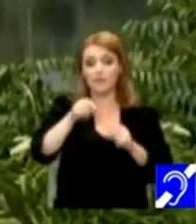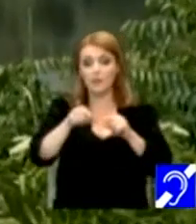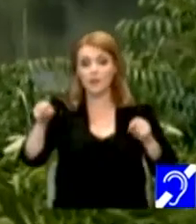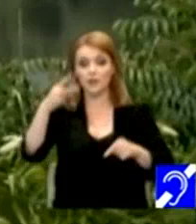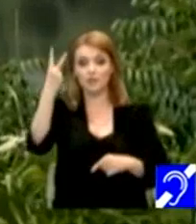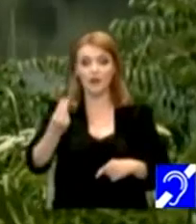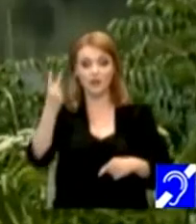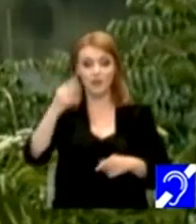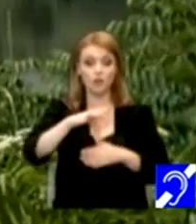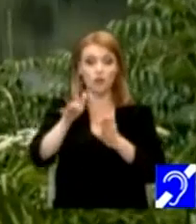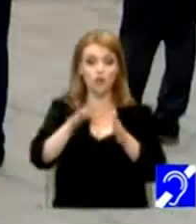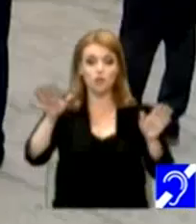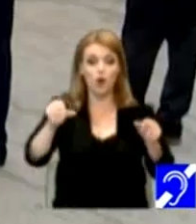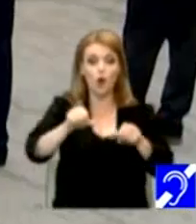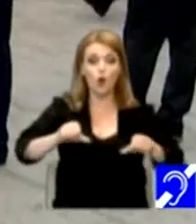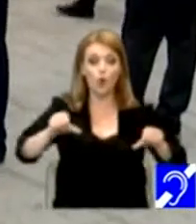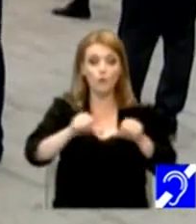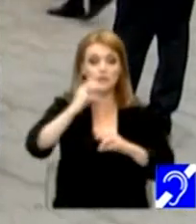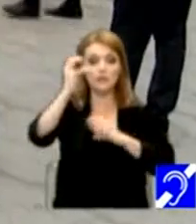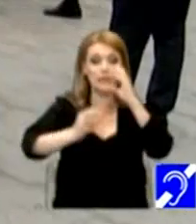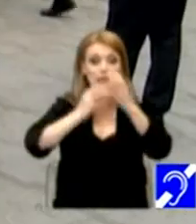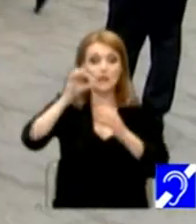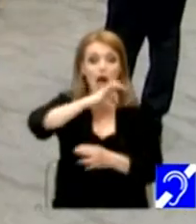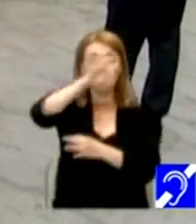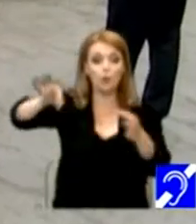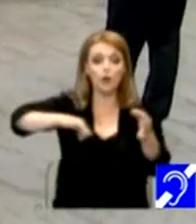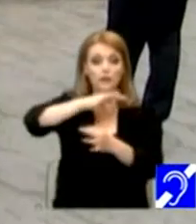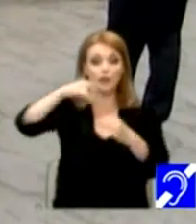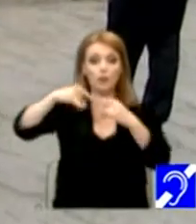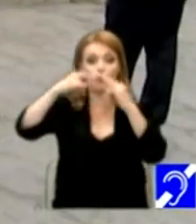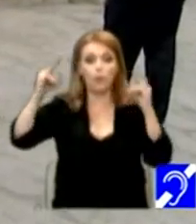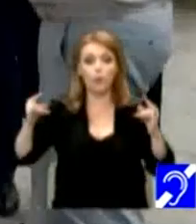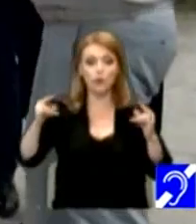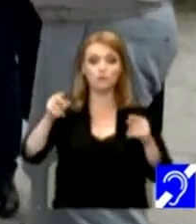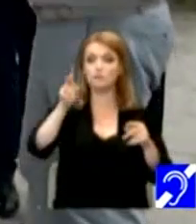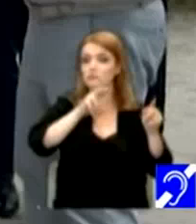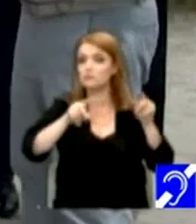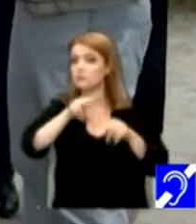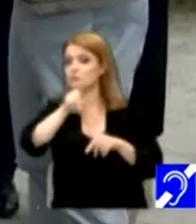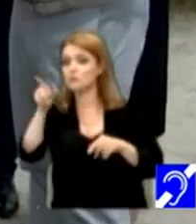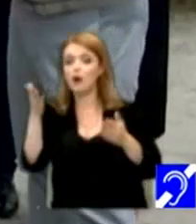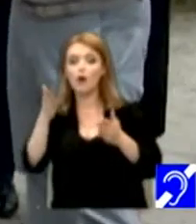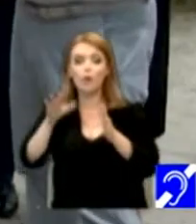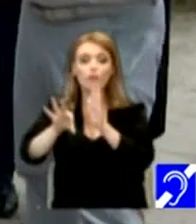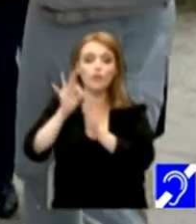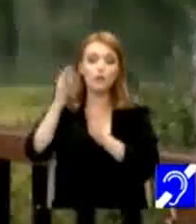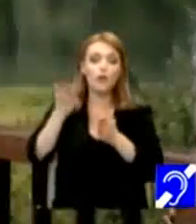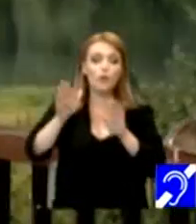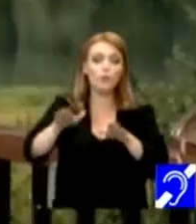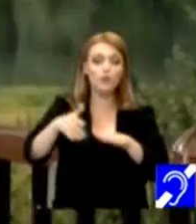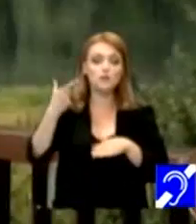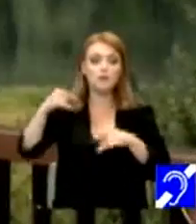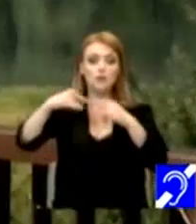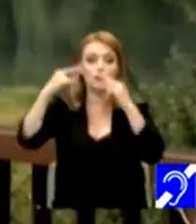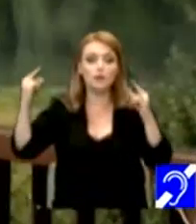două zile la Soroca, Comisia Internațională de Proiectare a Podului analizează locațiile și detaliile viitoarei construcții.